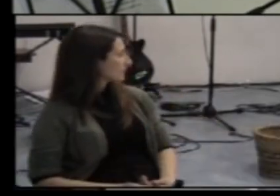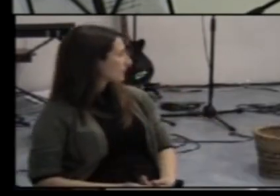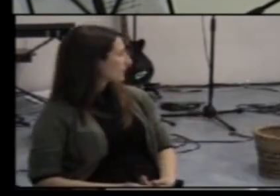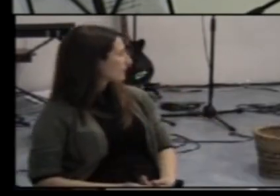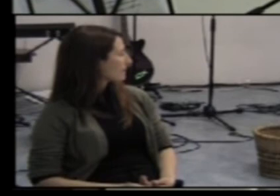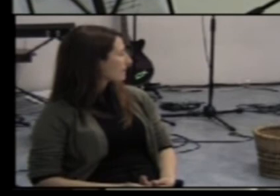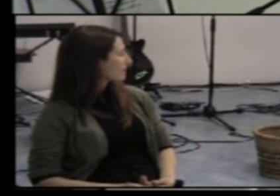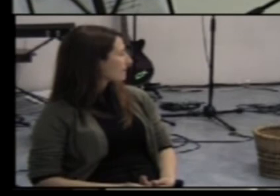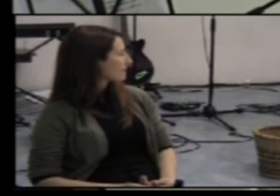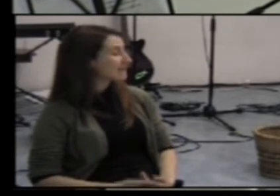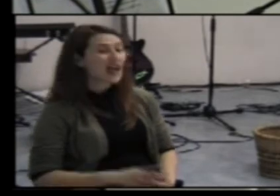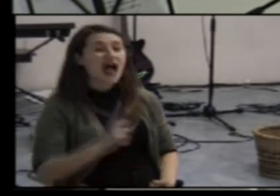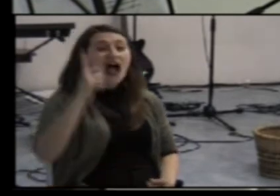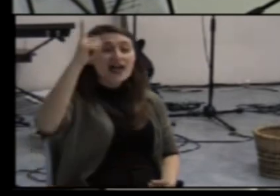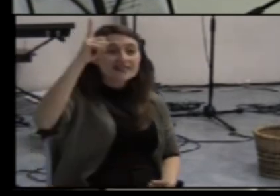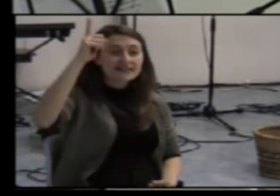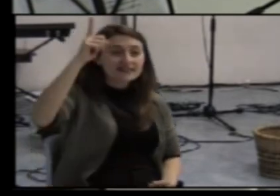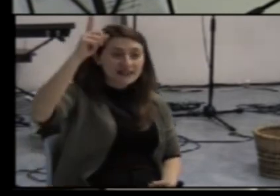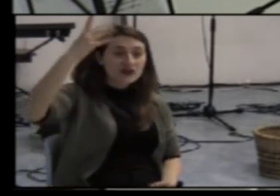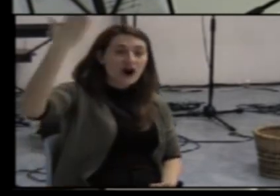Dio ha visto che il primo patto